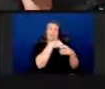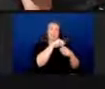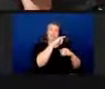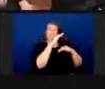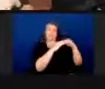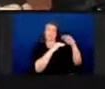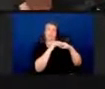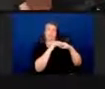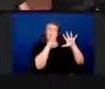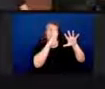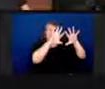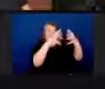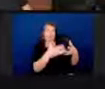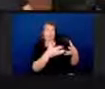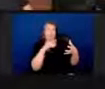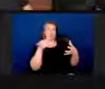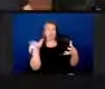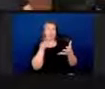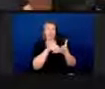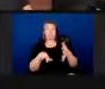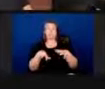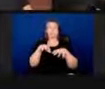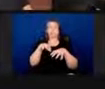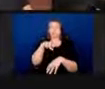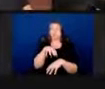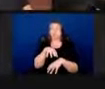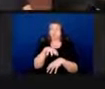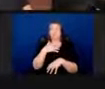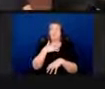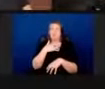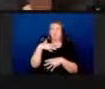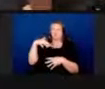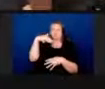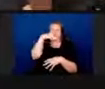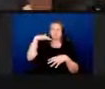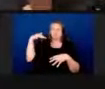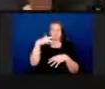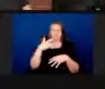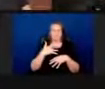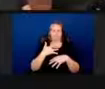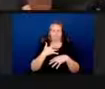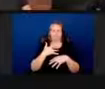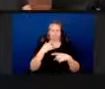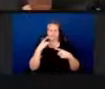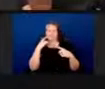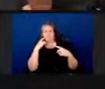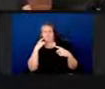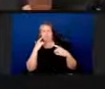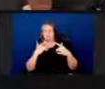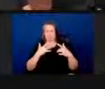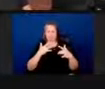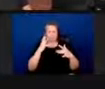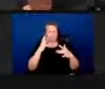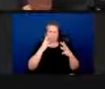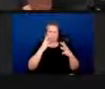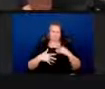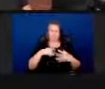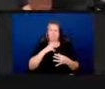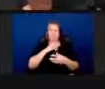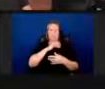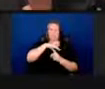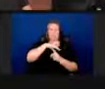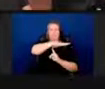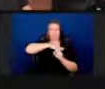وأيضا باستهداف كل الأمور التي يراها يسمعها يختبرها الطلاب ويشعرون بها في أكاديمية